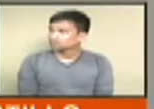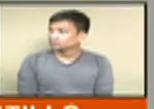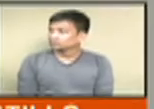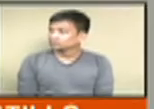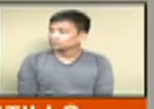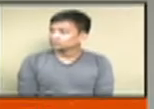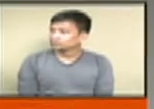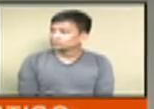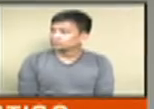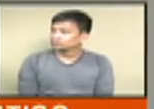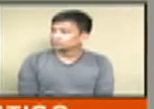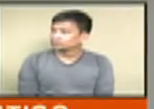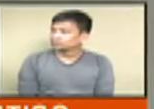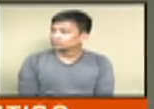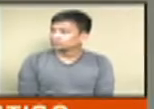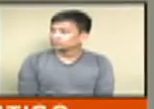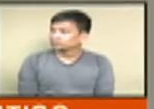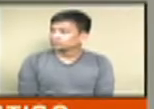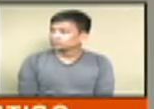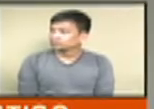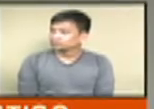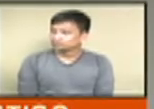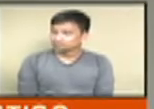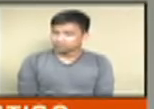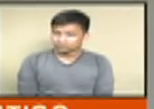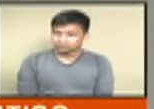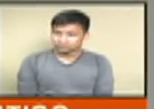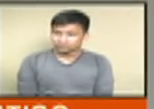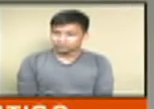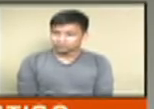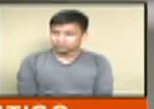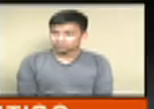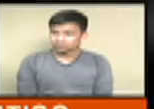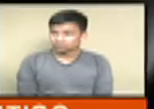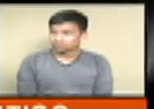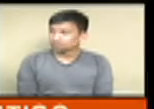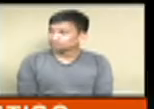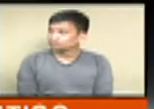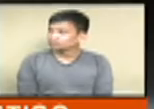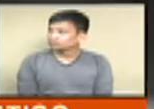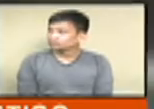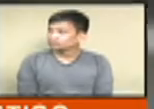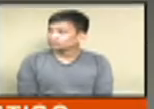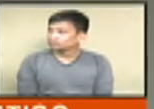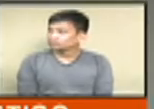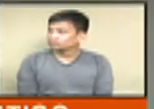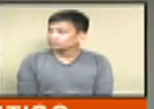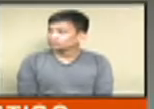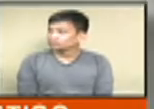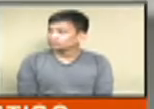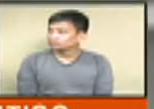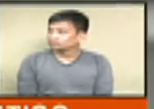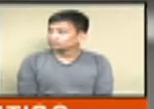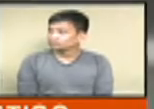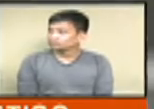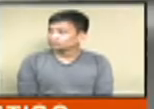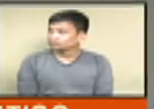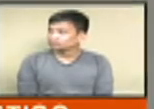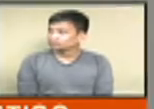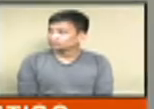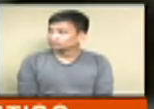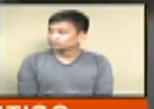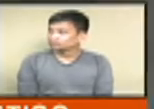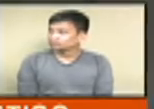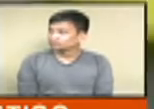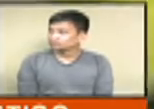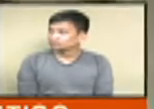eh. Bakit? Eh, tama naman, may tao eh. Meron na lisensya mo. May tao, eh, ito nga, ituwin nyo nga, tikitan nyo nga to.